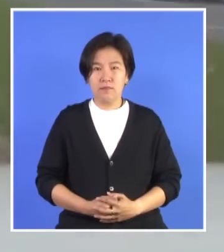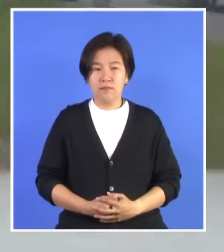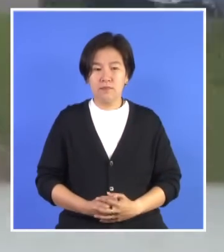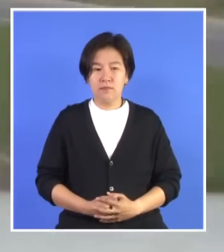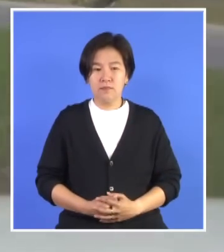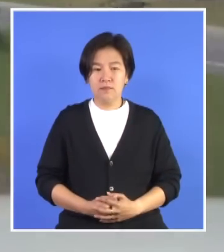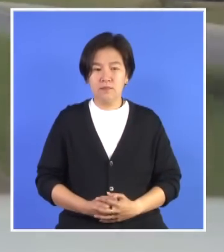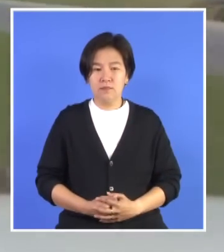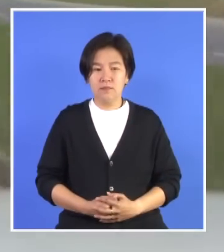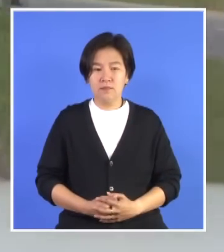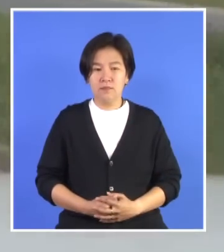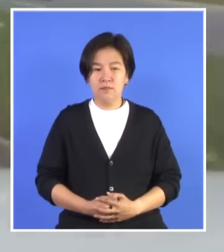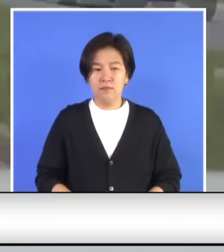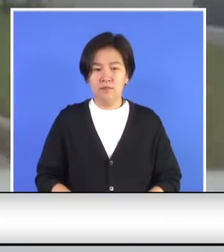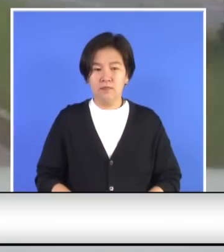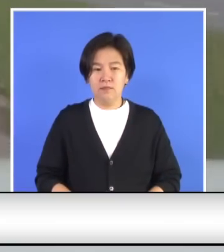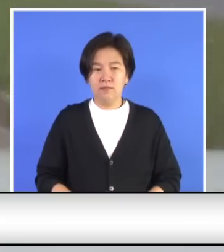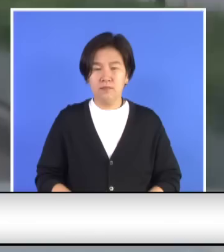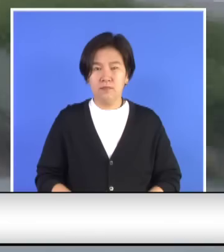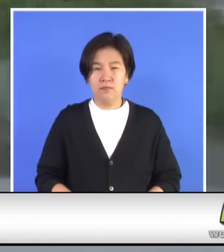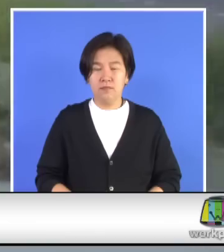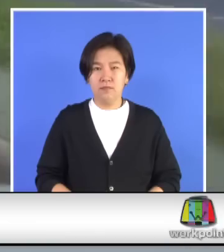ไปเร็วซะด้วย